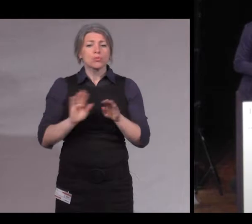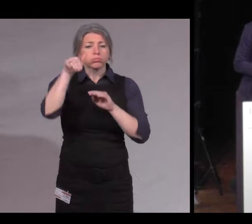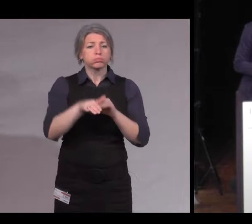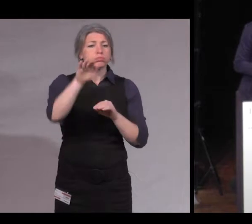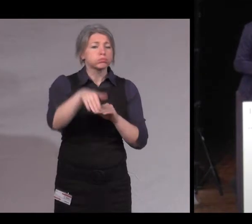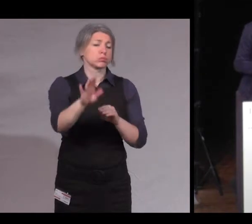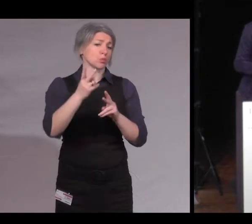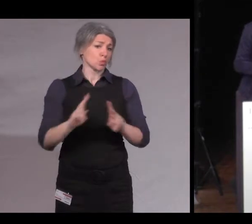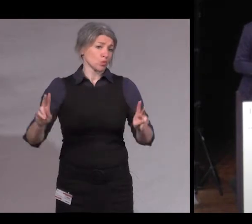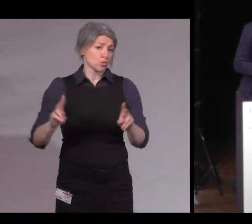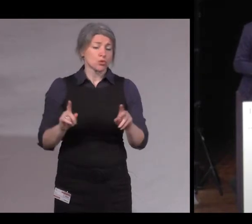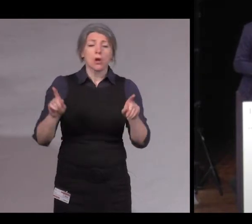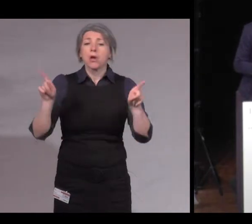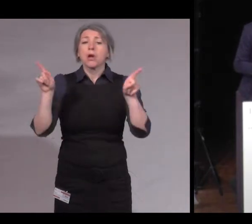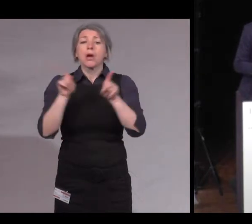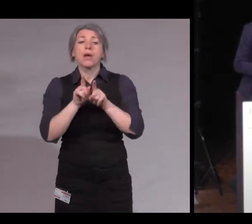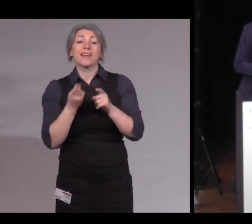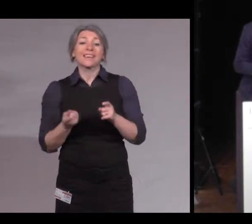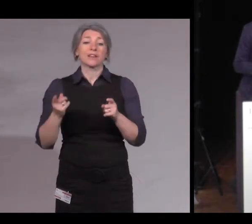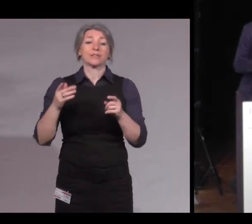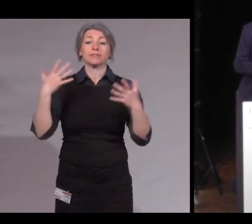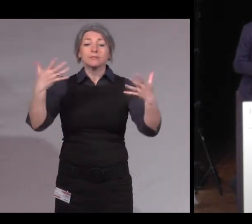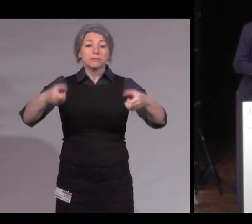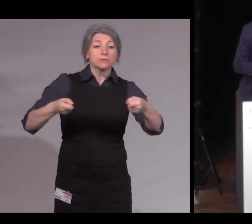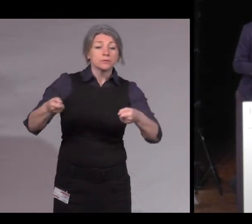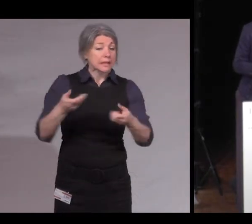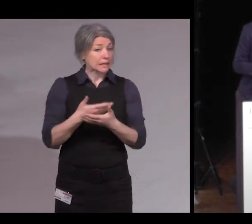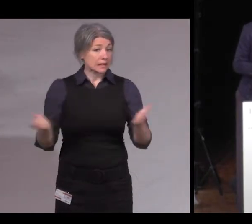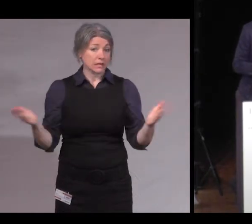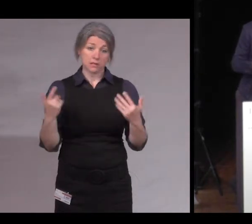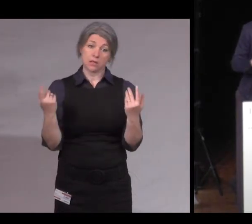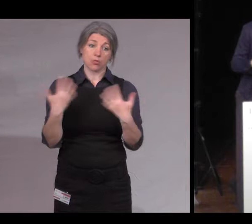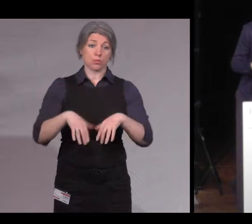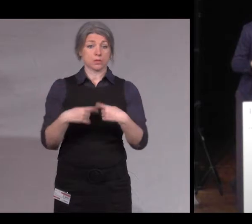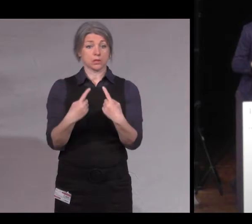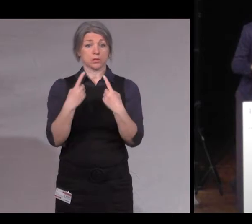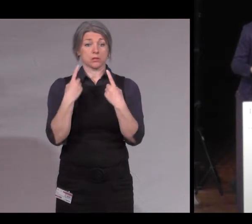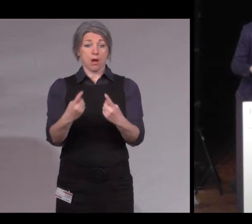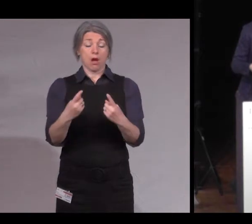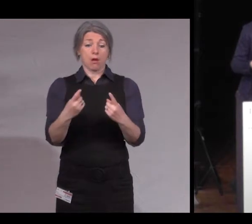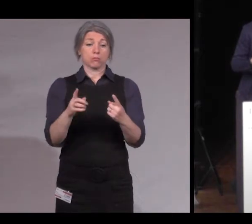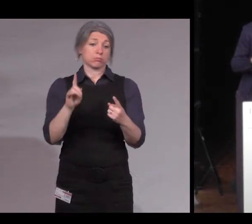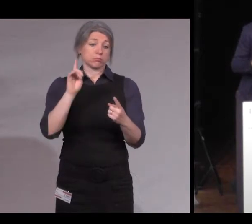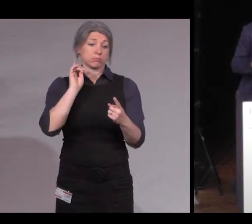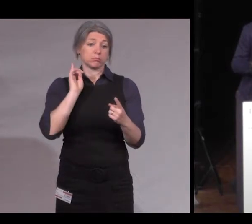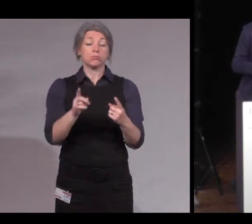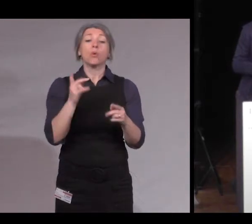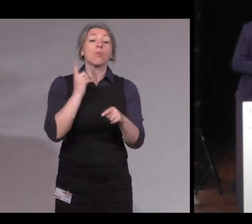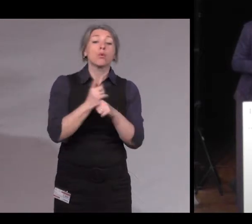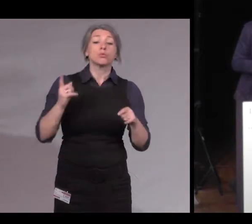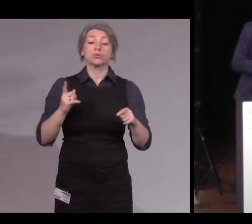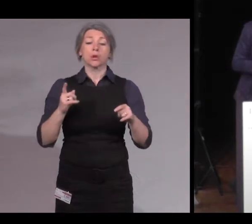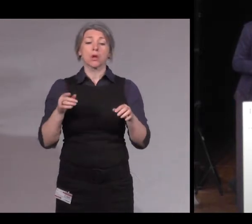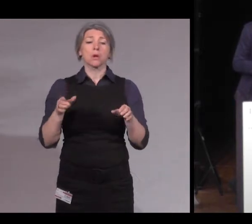umožňuje tu jízdu bez použití horních končetin, to znamená, ten pacient nenamáhá horní končetiny, vozí křídním pohybem trupu, to znamená, dochází tam